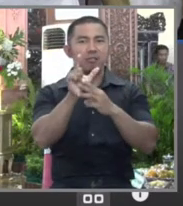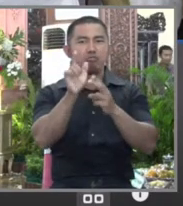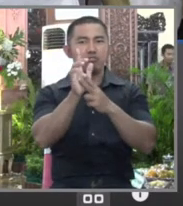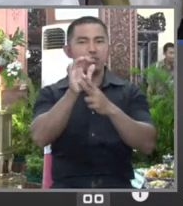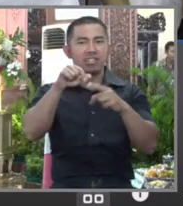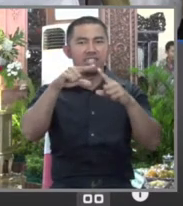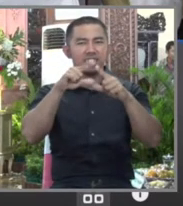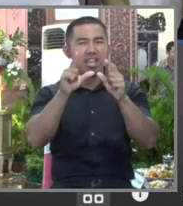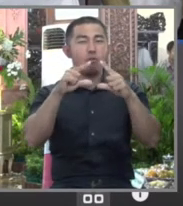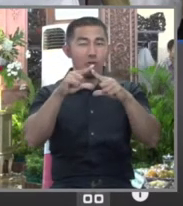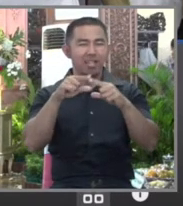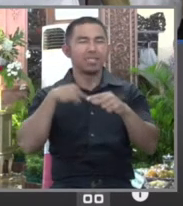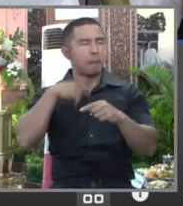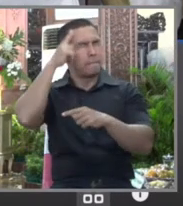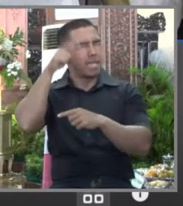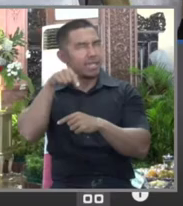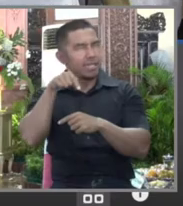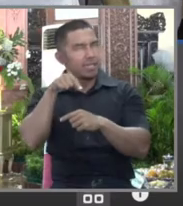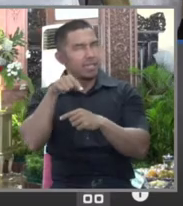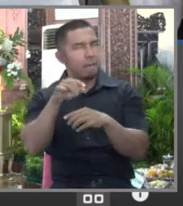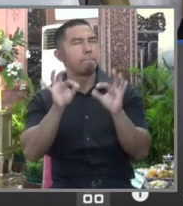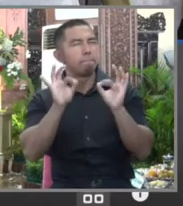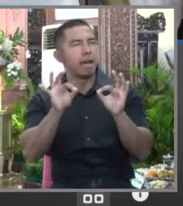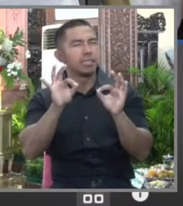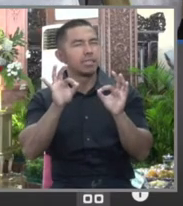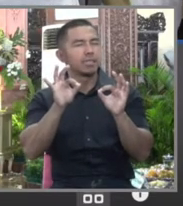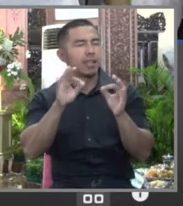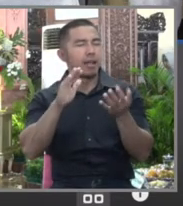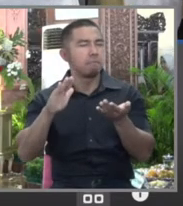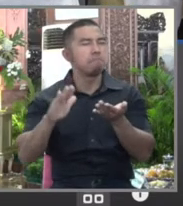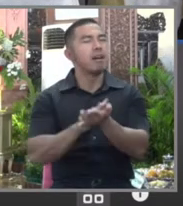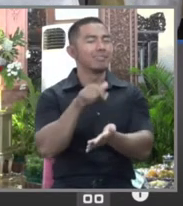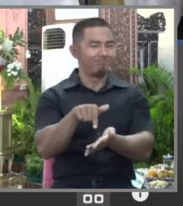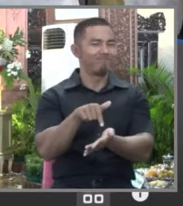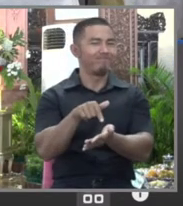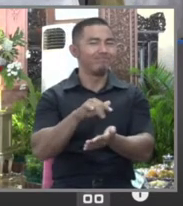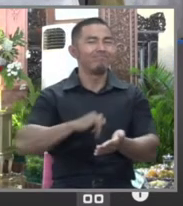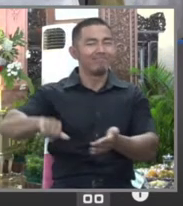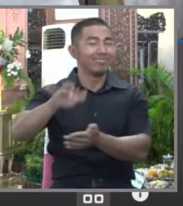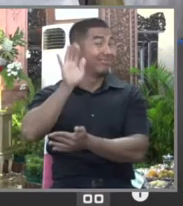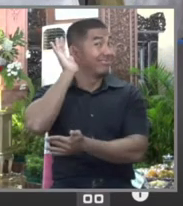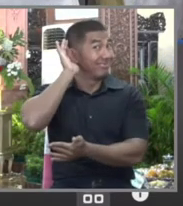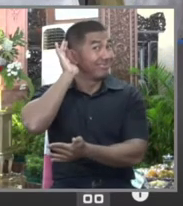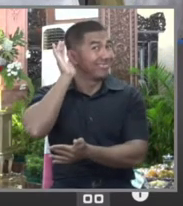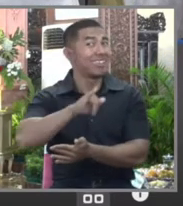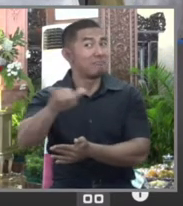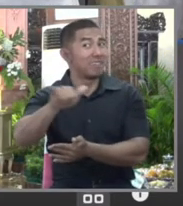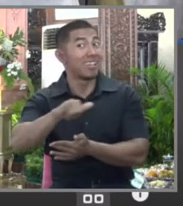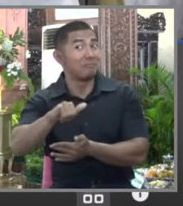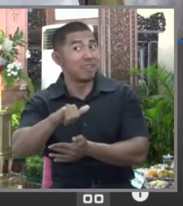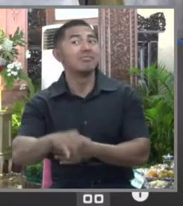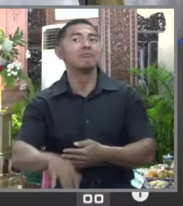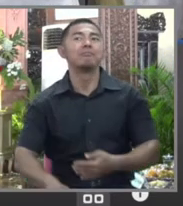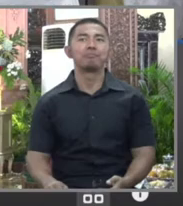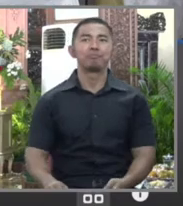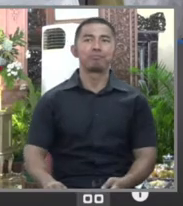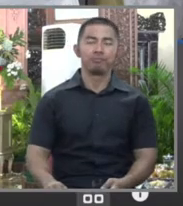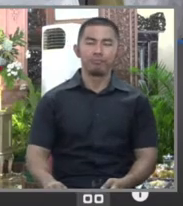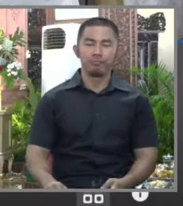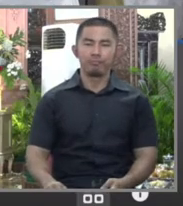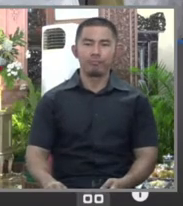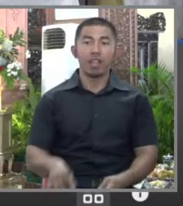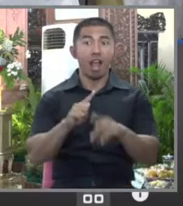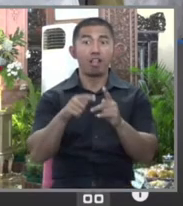tepat momentumnya untuk kita dengarkan bersama-sama biasanya akan video konferensi ini setelah